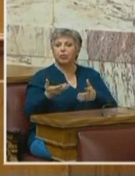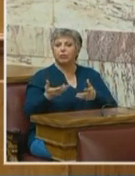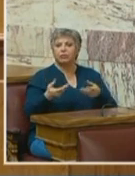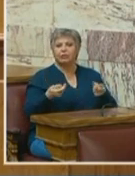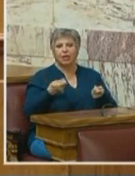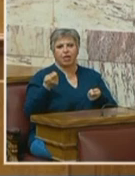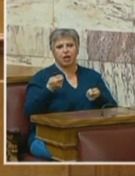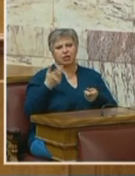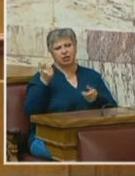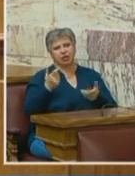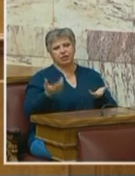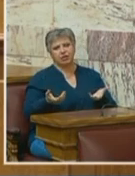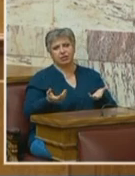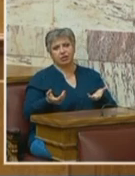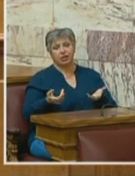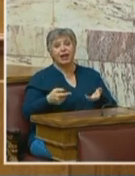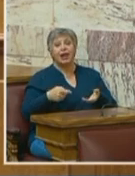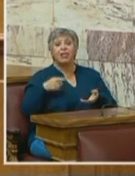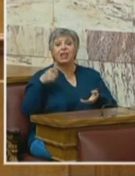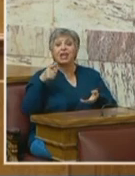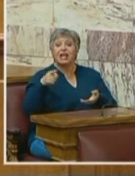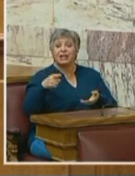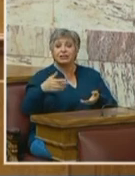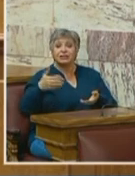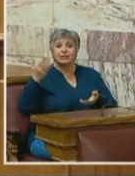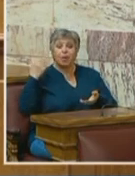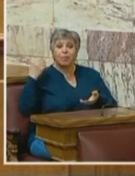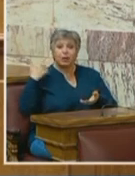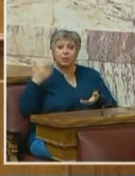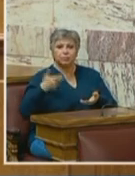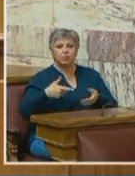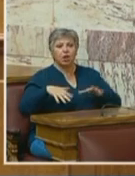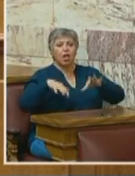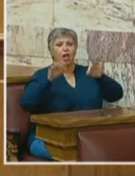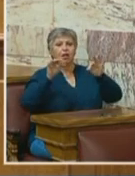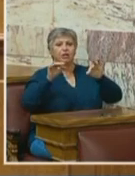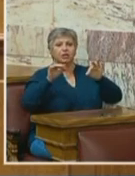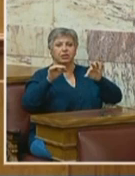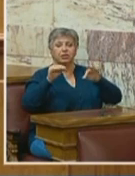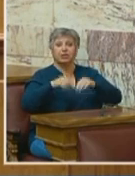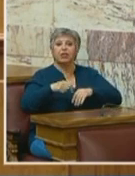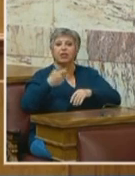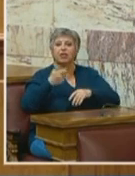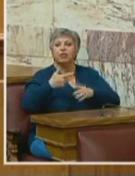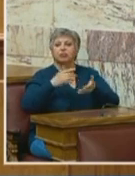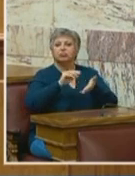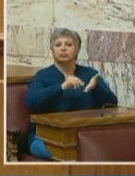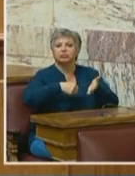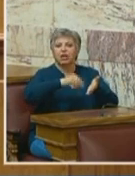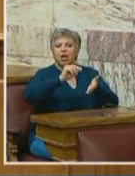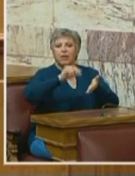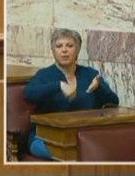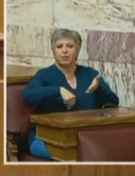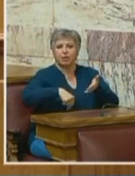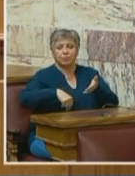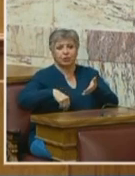οποία εσείς έχετε υπογράψει, εσείς έχετε ψηφίσει, εσείς έχετε προκαλέσει με την πολιτική σας και αναγκαστήκατε και